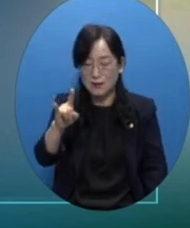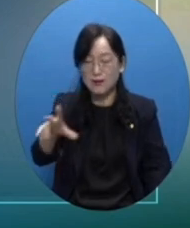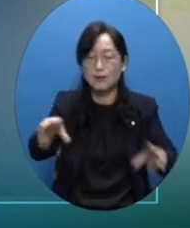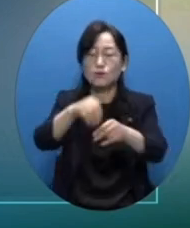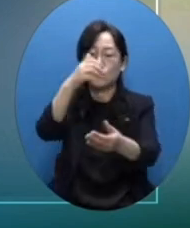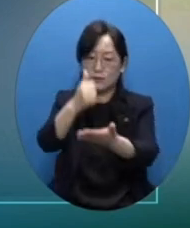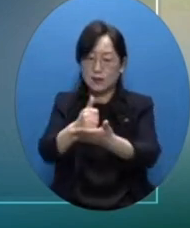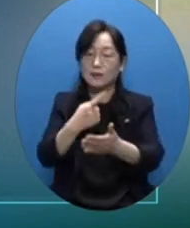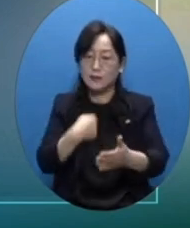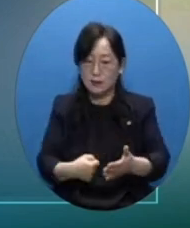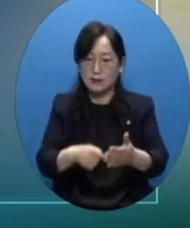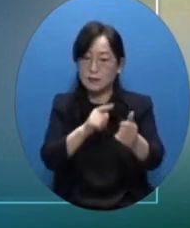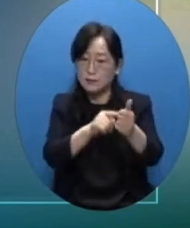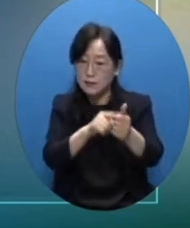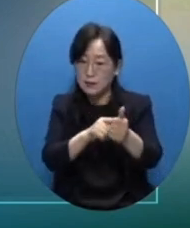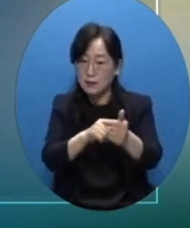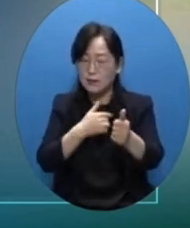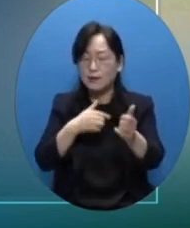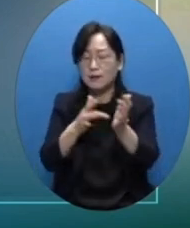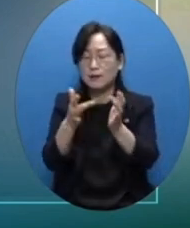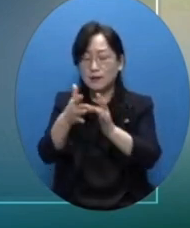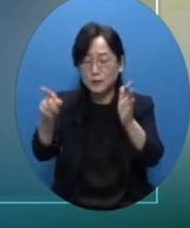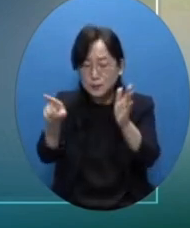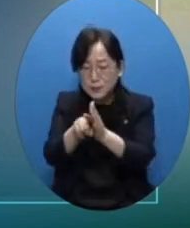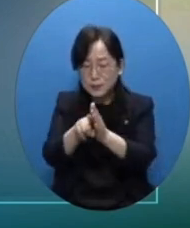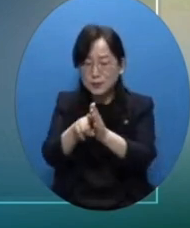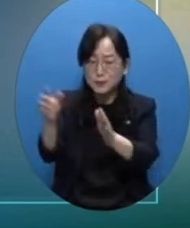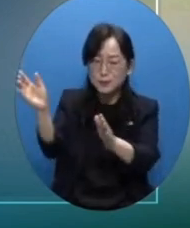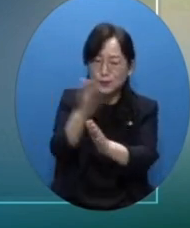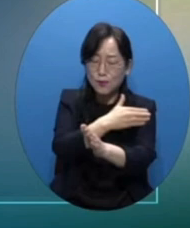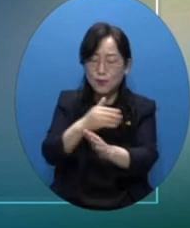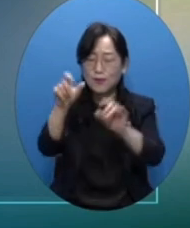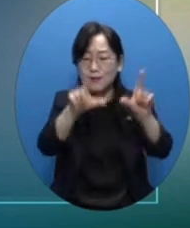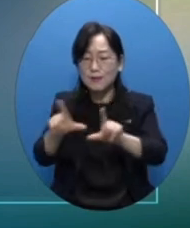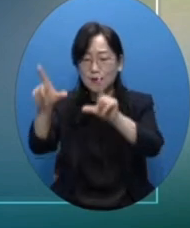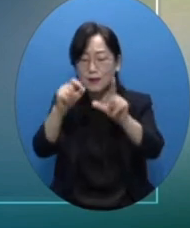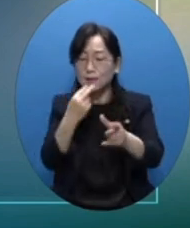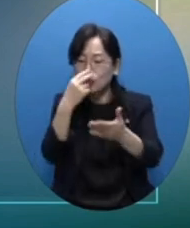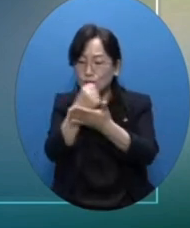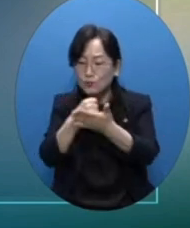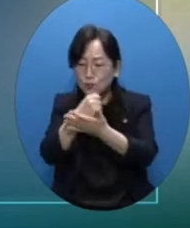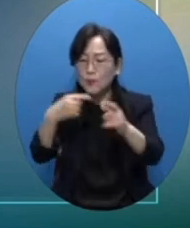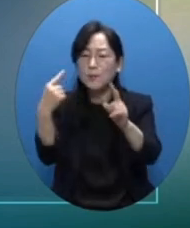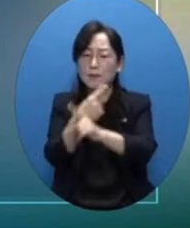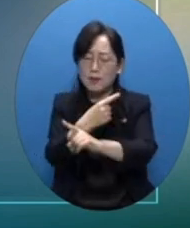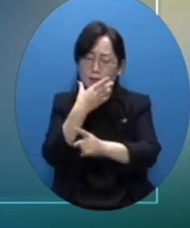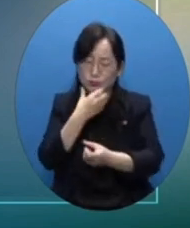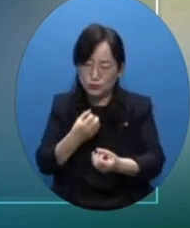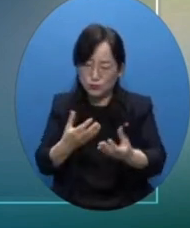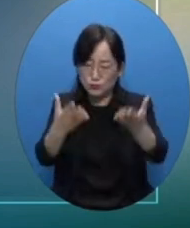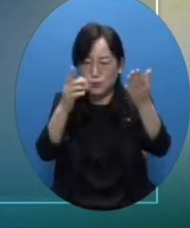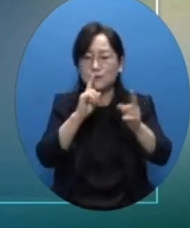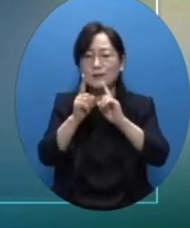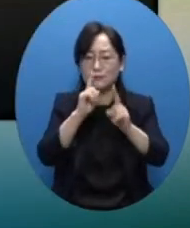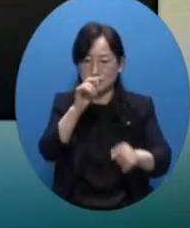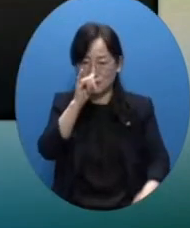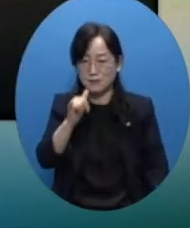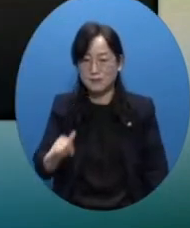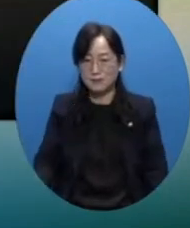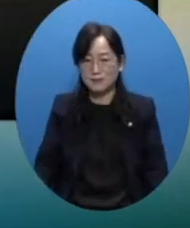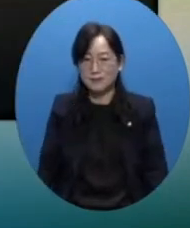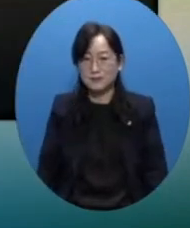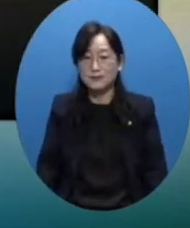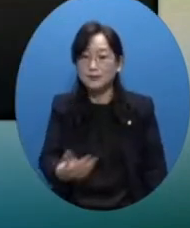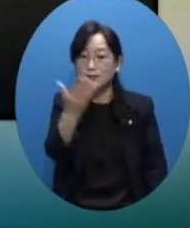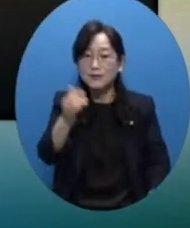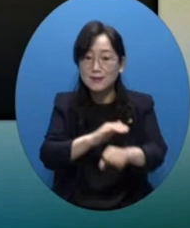삶의 결정적 으로 내 삶의 변화 받고 운명이 바뀐 축복의 순간이었다고 그런 고백을 합니다 여러